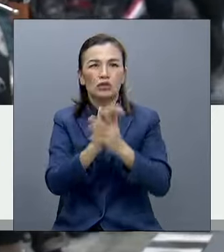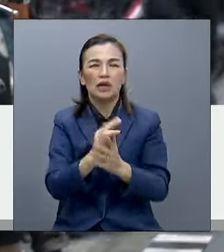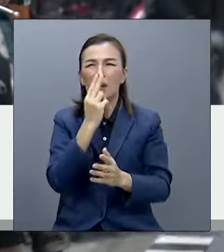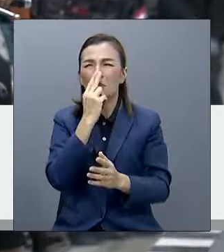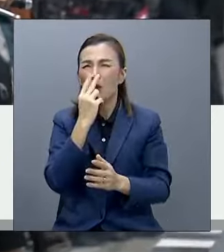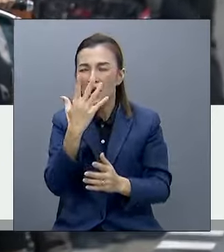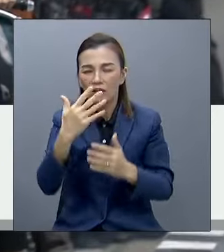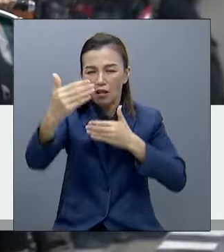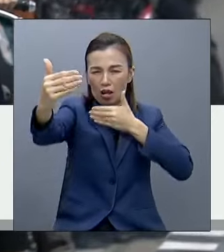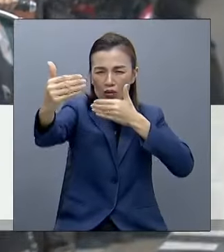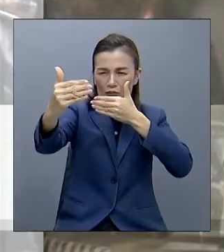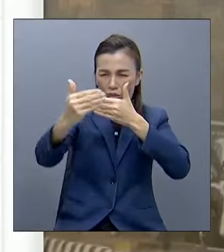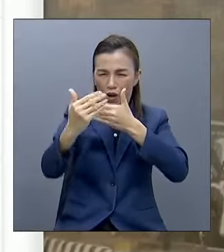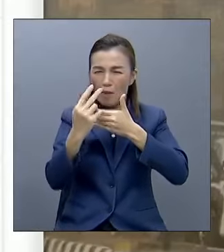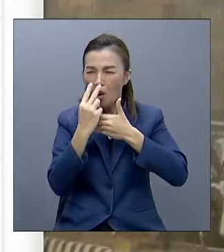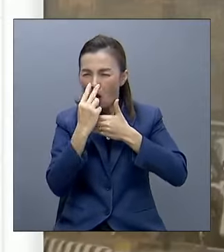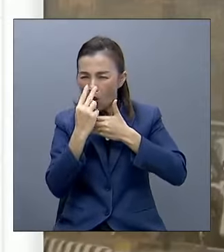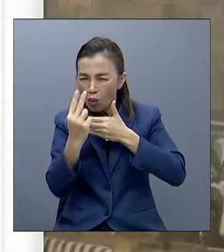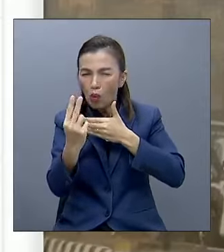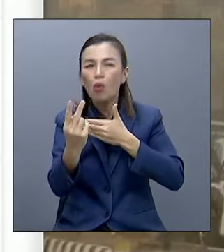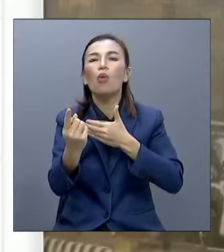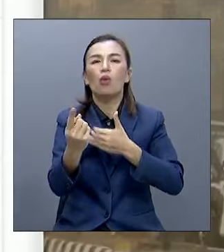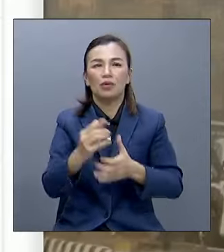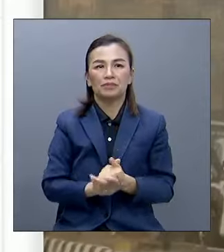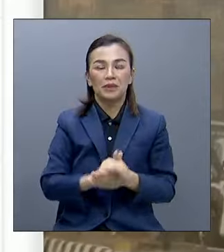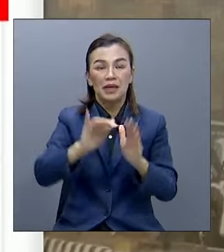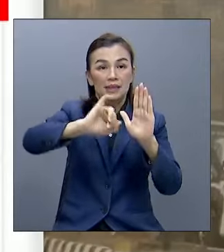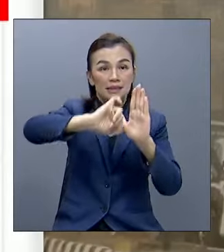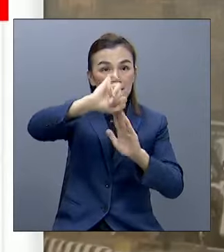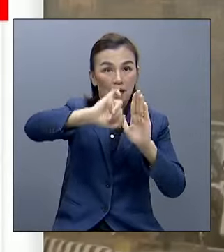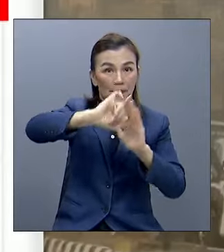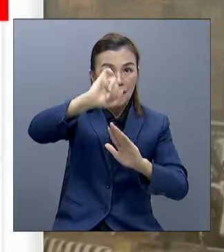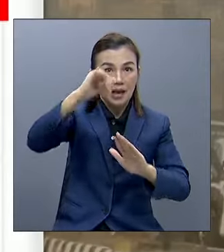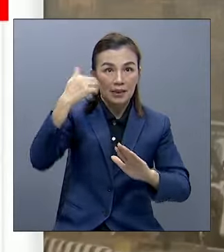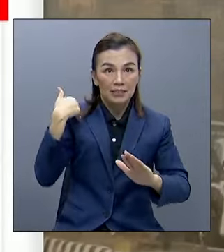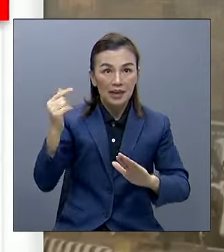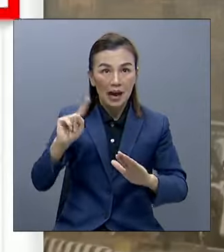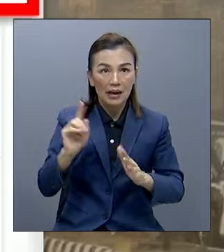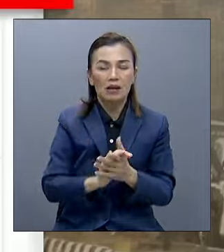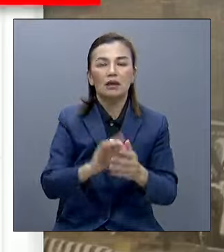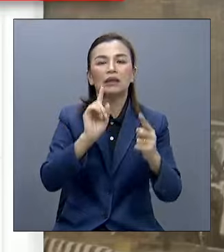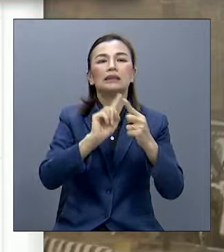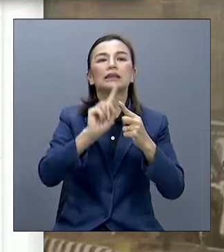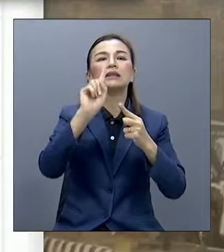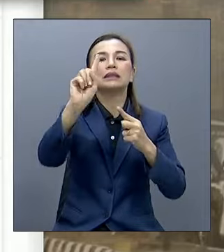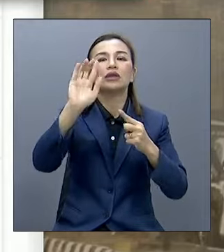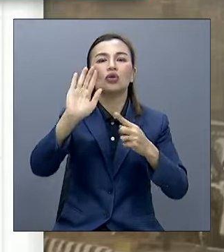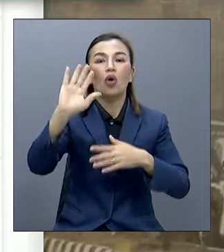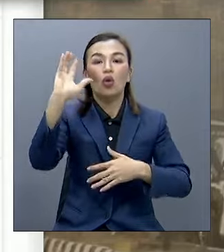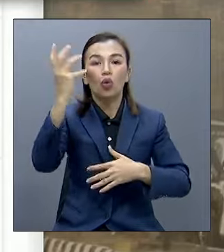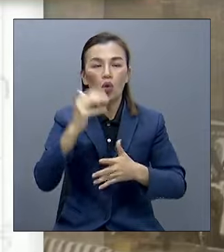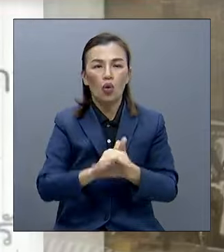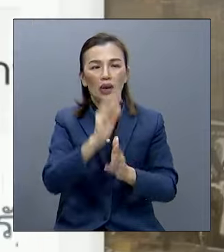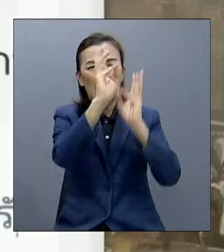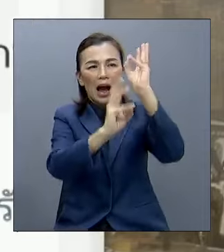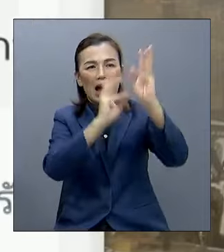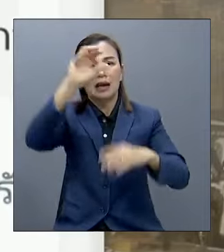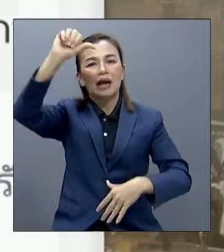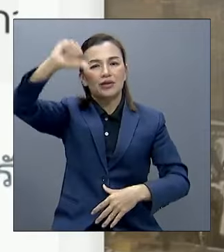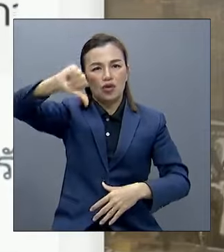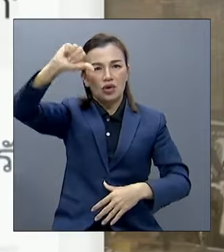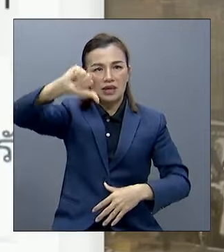นะครับ ขณะที่วันนี้นะคะที่จังหวัดเชียงใหม่ยังคงครองอันดับ1คุณภาพอากาศยอดแย่